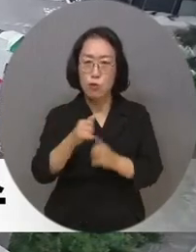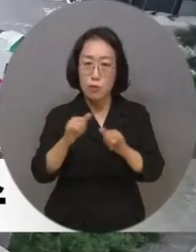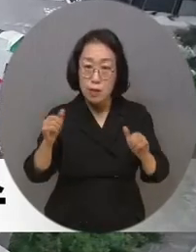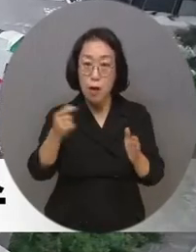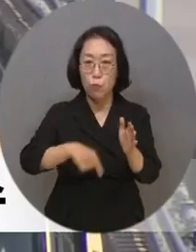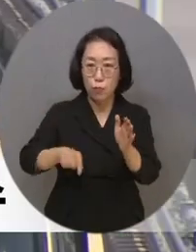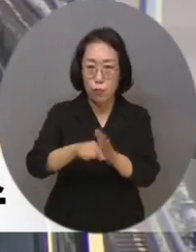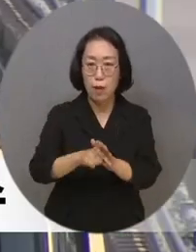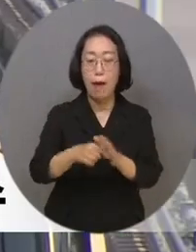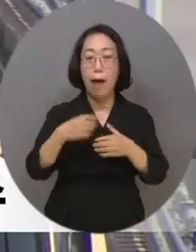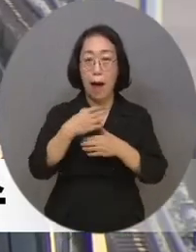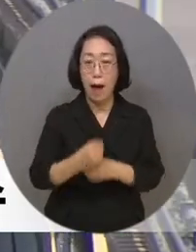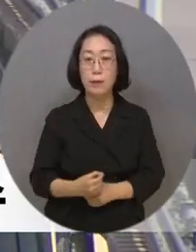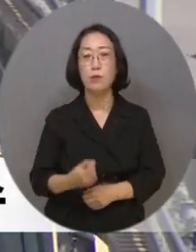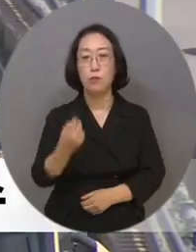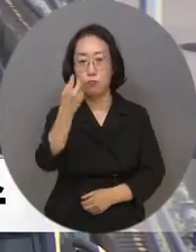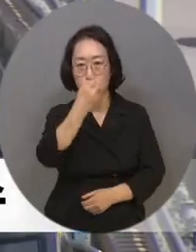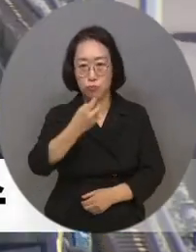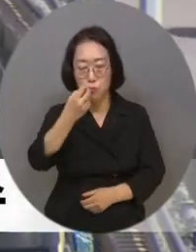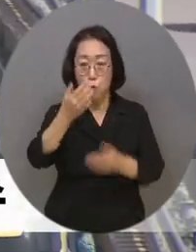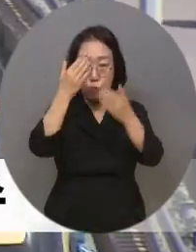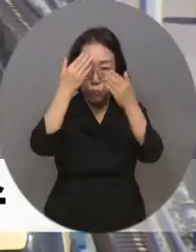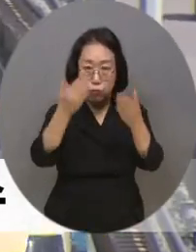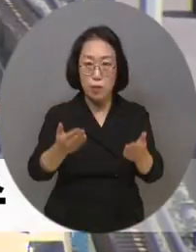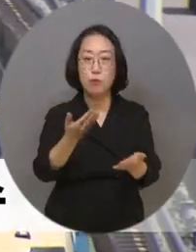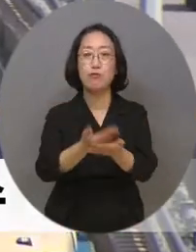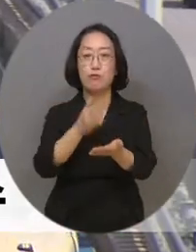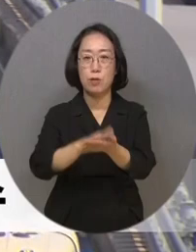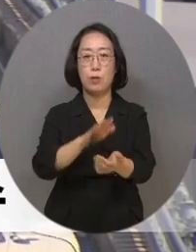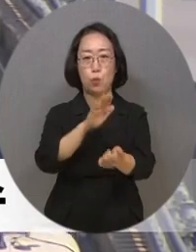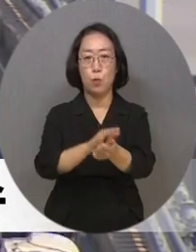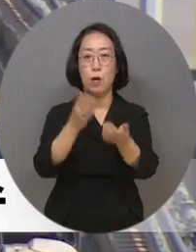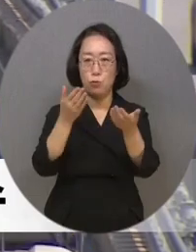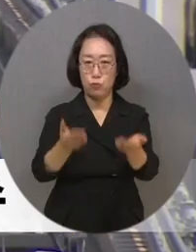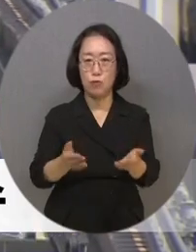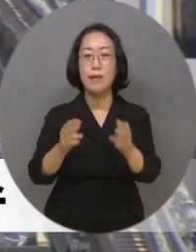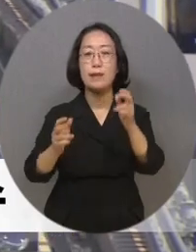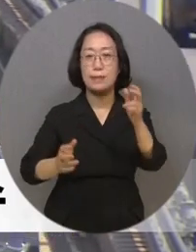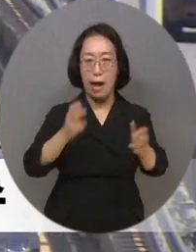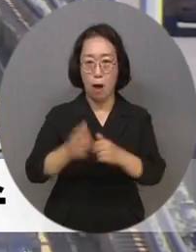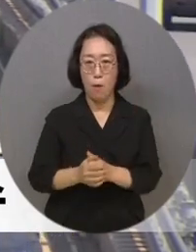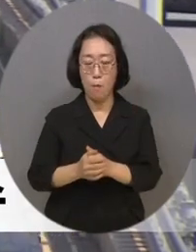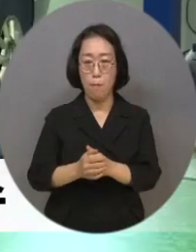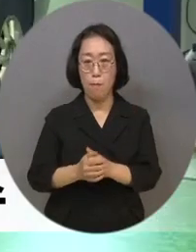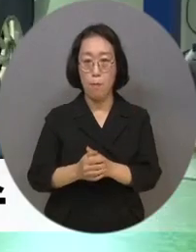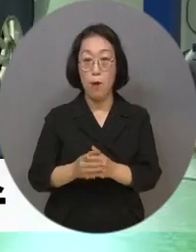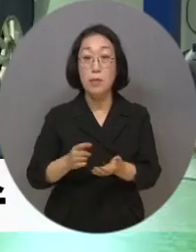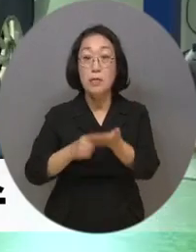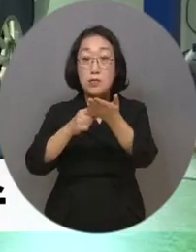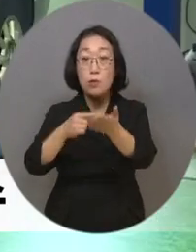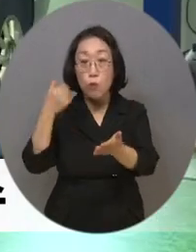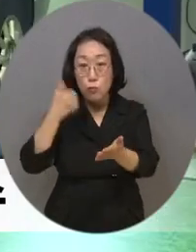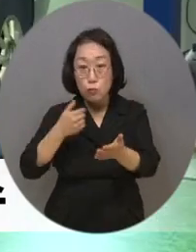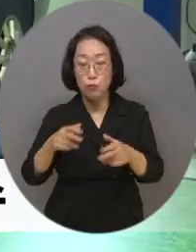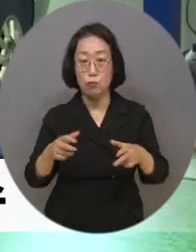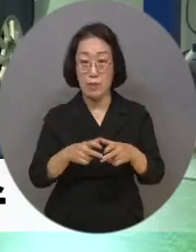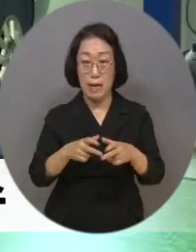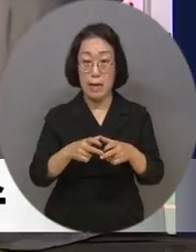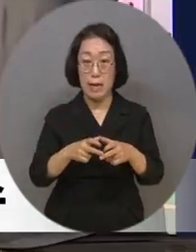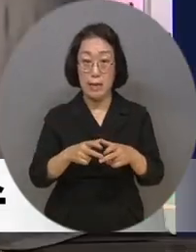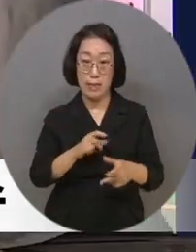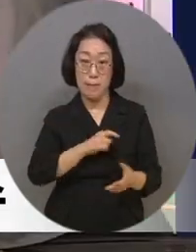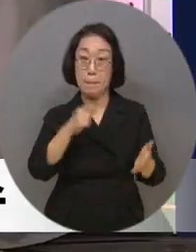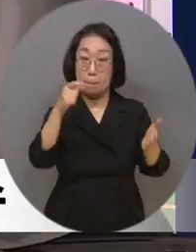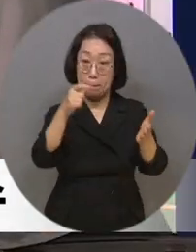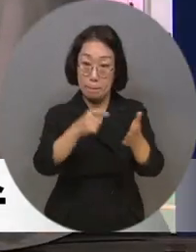보장을 위해 자동차를 무상 점검 정비하는 사업입니다 신청 자격은 장애인 명의의 3,000cc 미만의